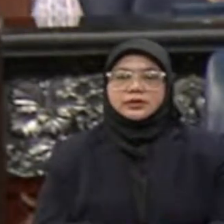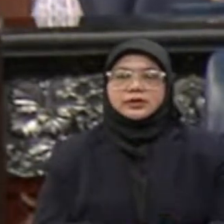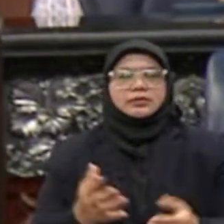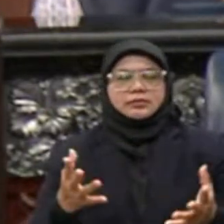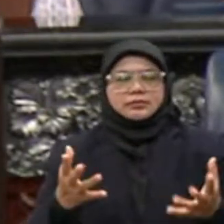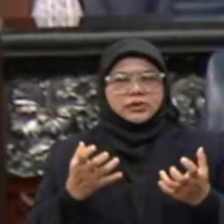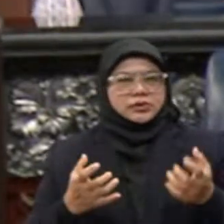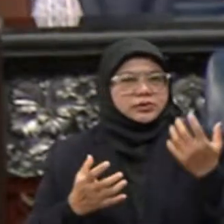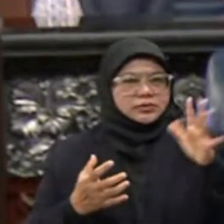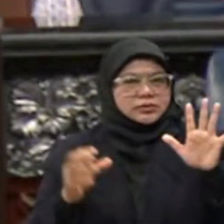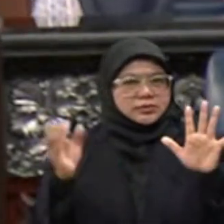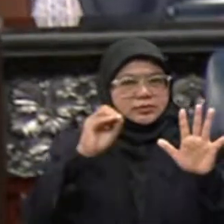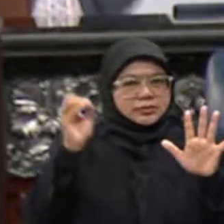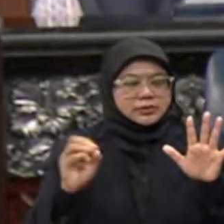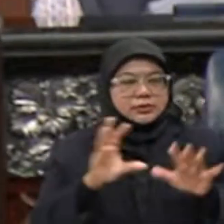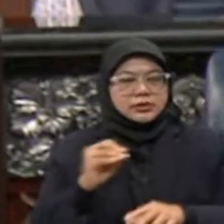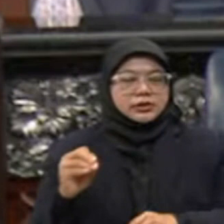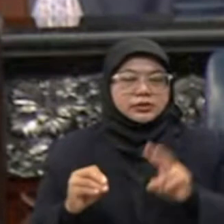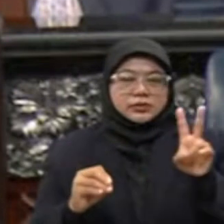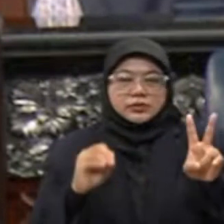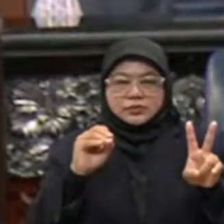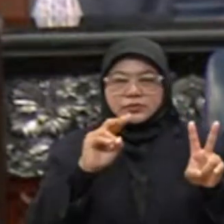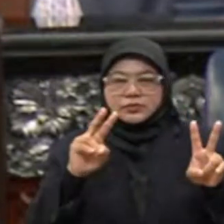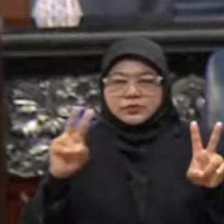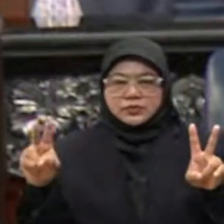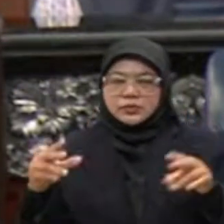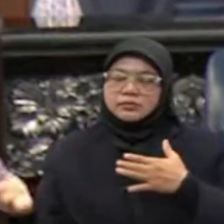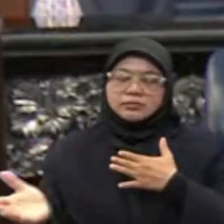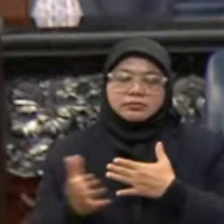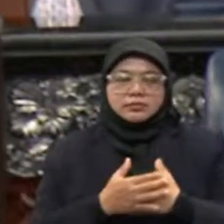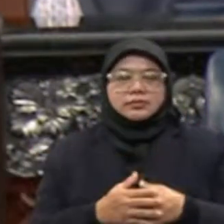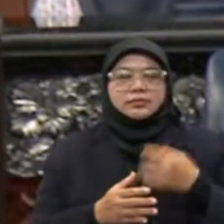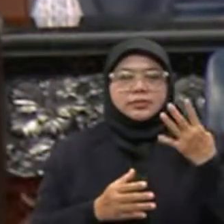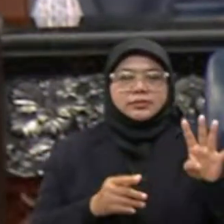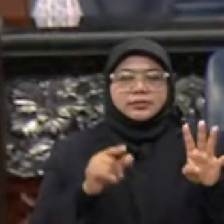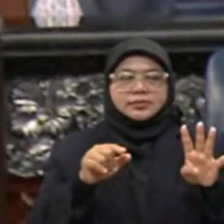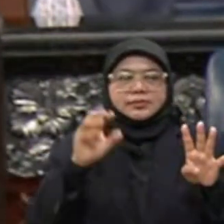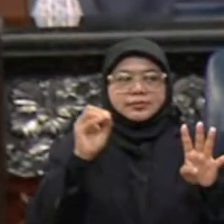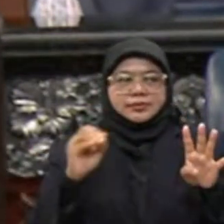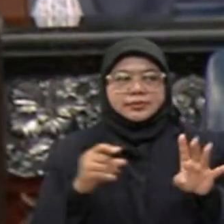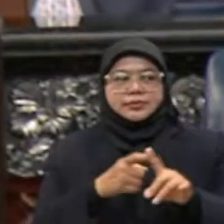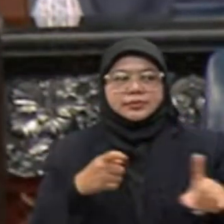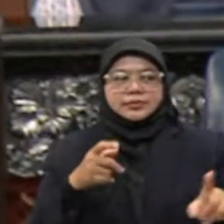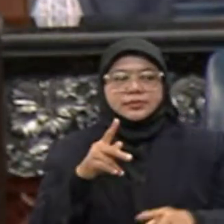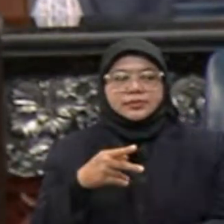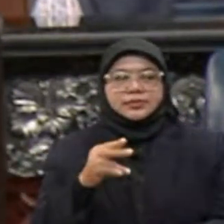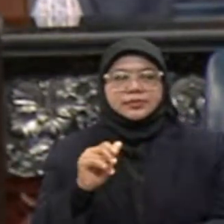inginkan di modif peratus udah itu 2022 turun balik kepada 14 peraturan